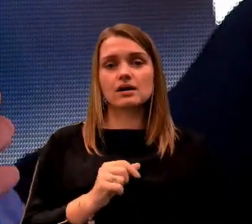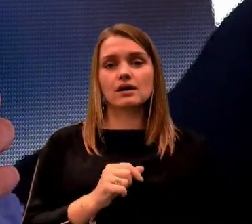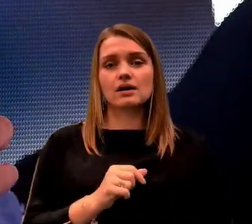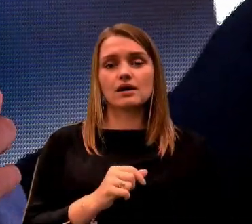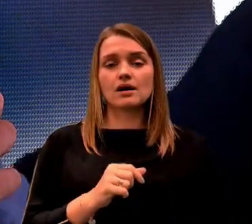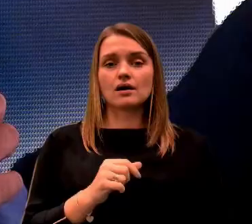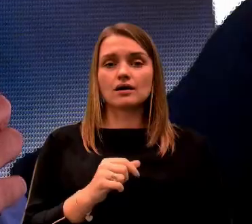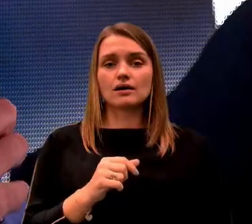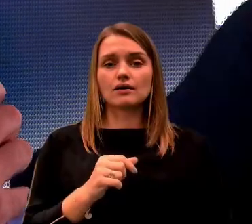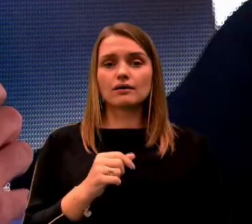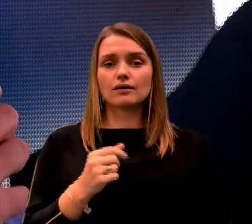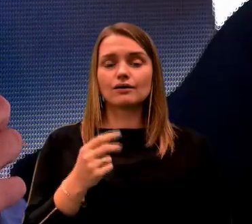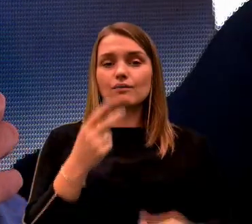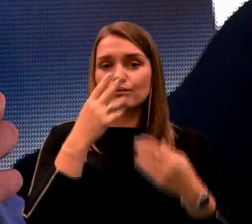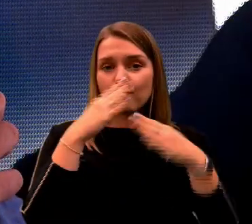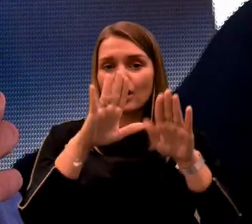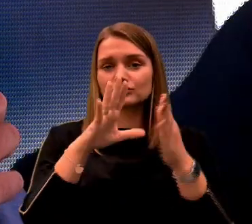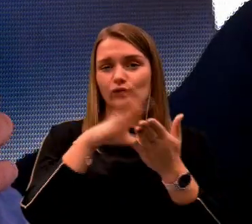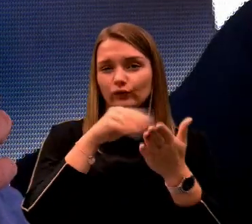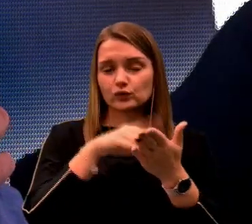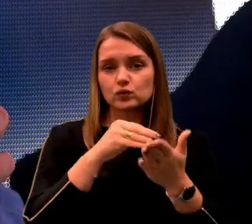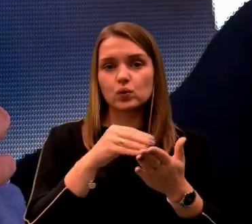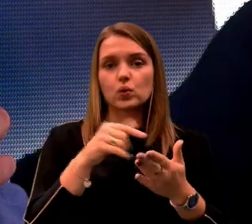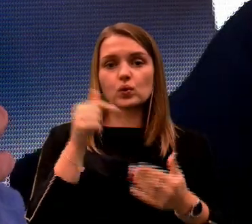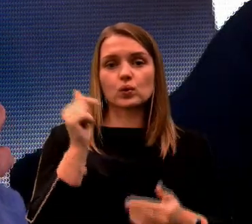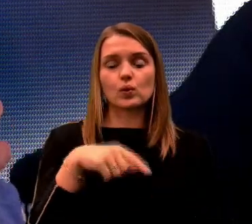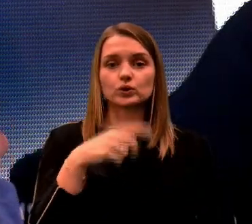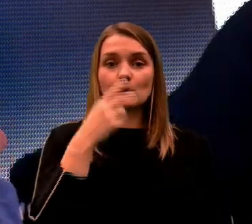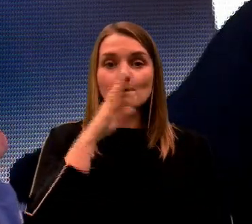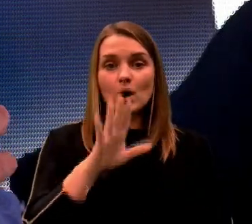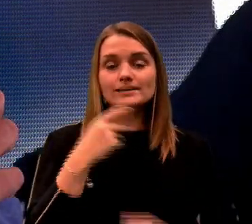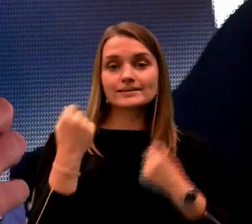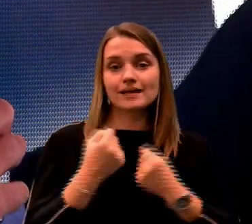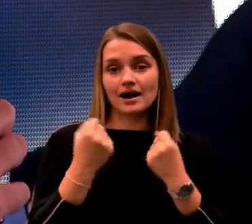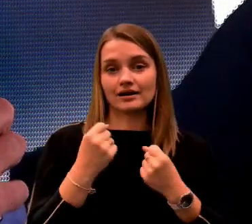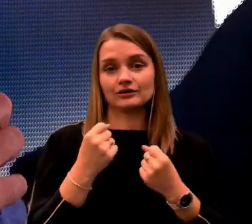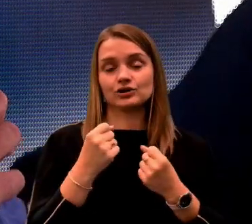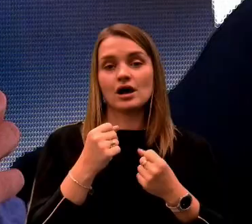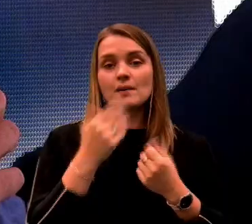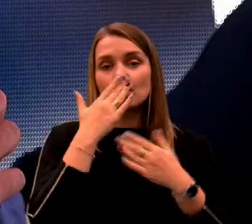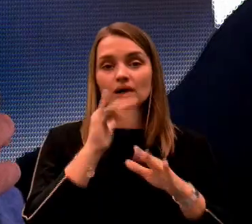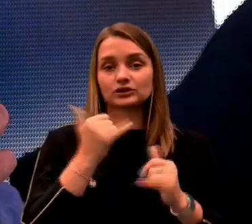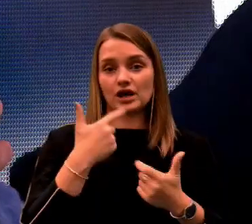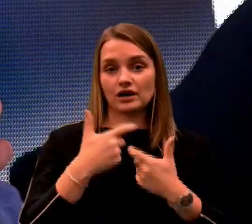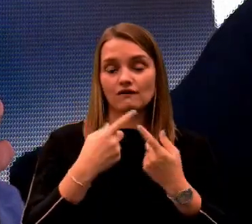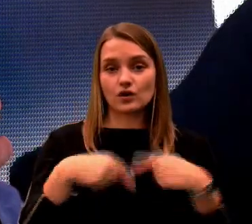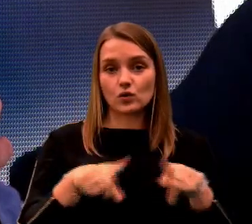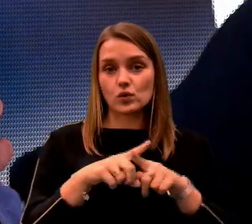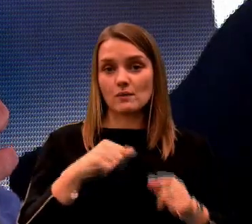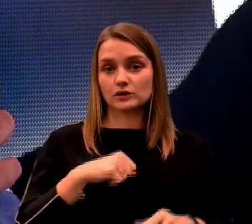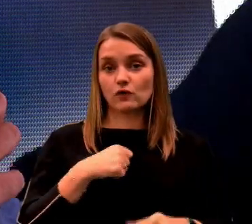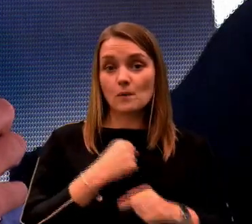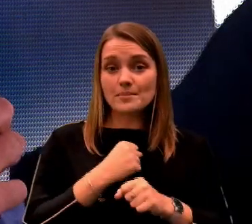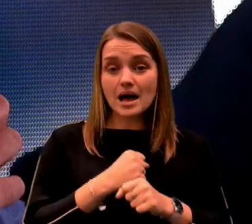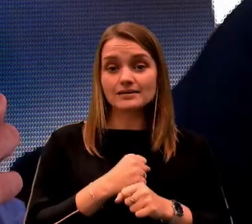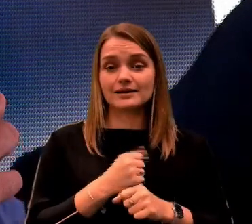się skłaniają, żeby starać się zwinnie podchodzić do tego, jak wykonujemy swoją pracę. I kwestia samoorganizacji,